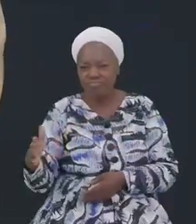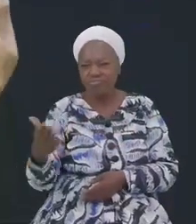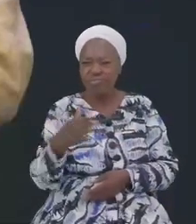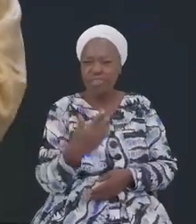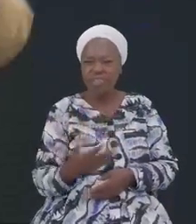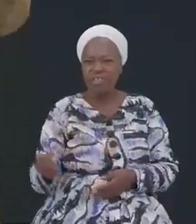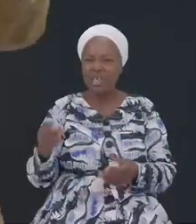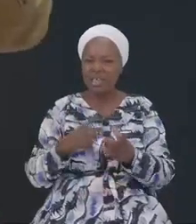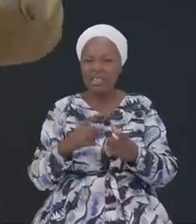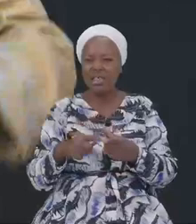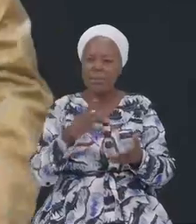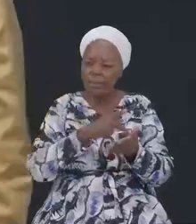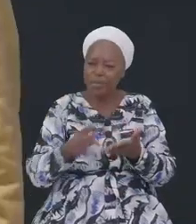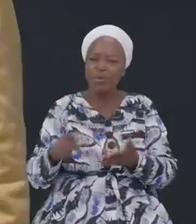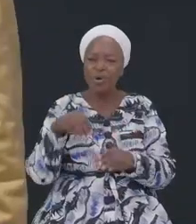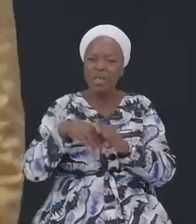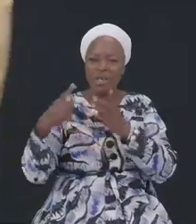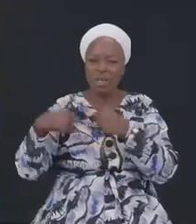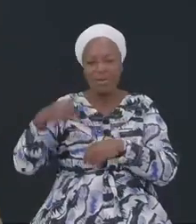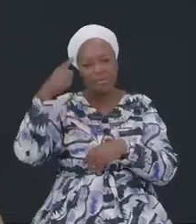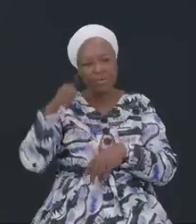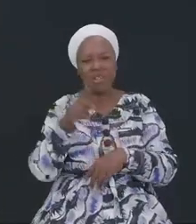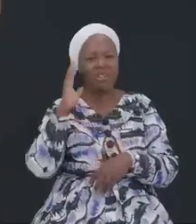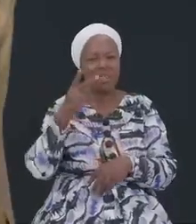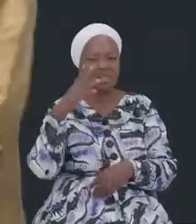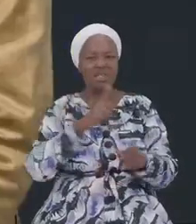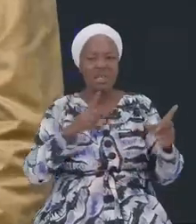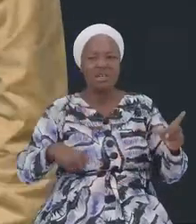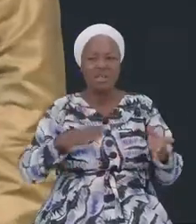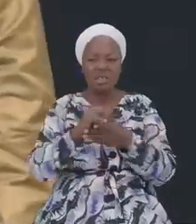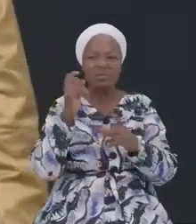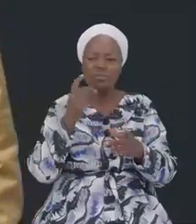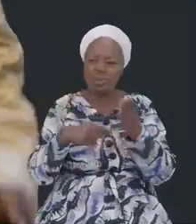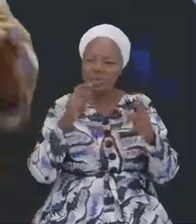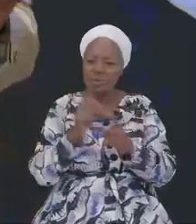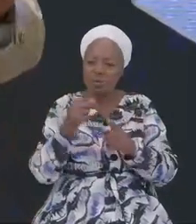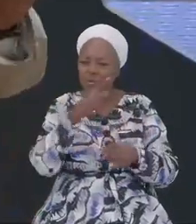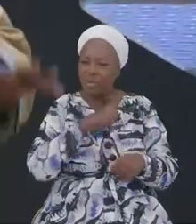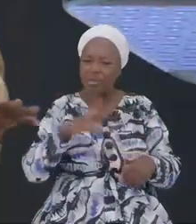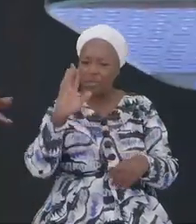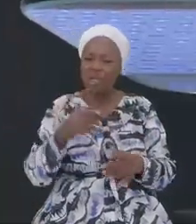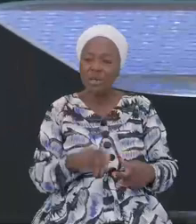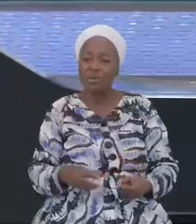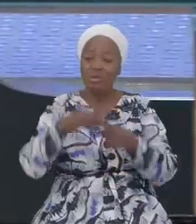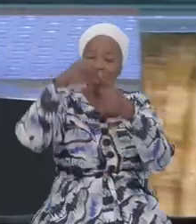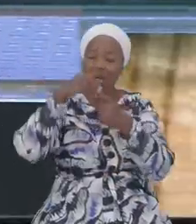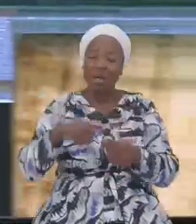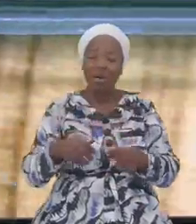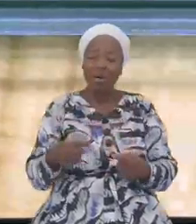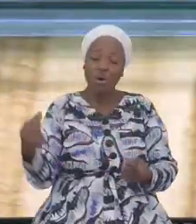des coussi-coussa, non. Il dit, heureux ceux qui ont le cœur pur, ils verront Dieu. Ta justice, il dit, à moins que votre justice ne dépasse la justice